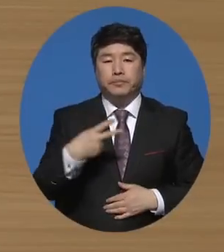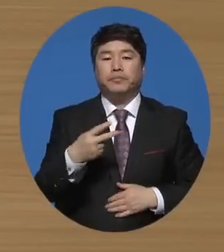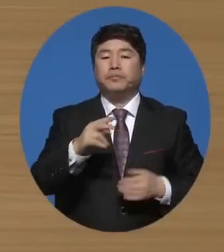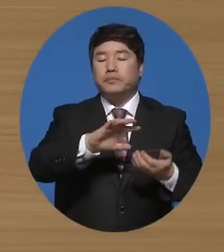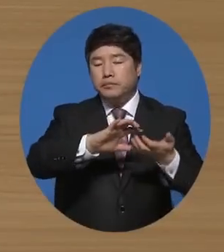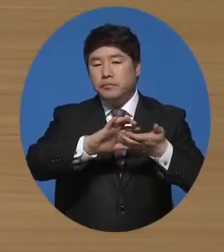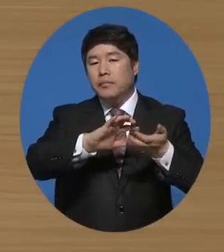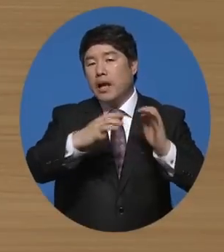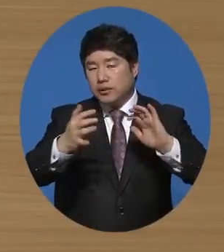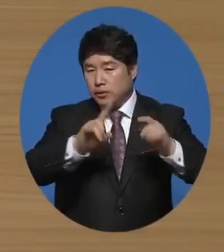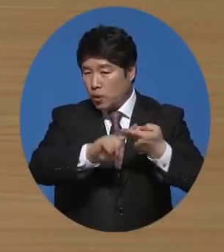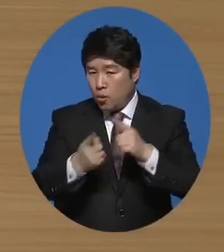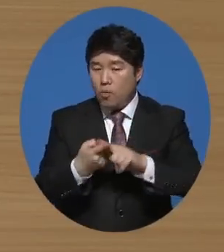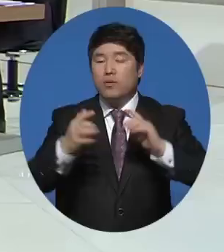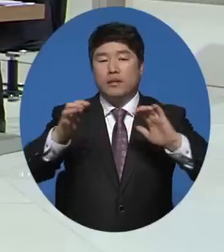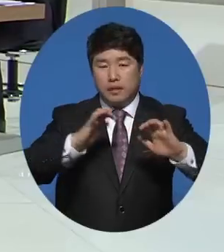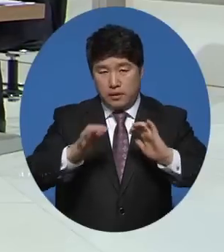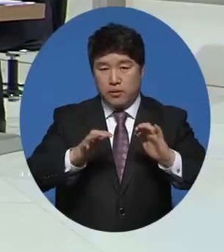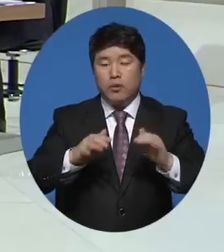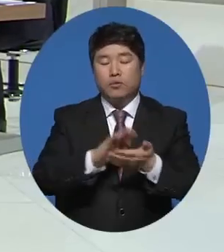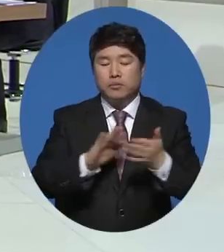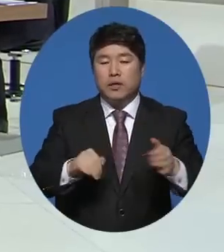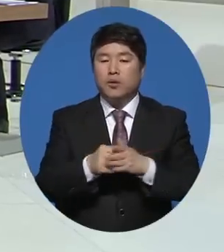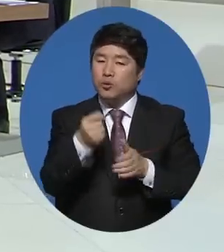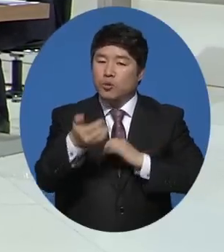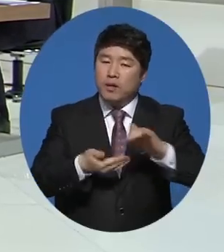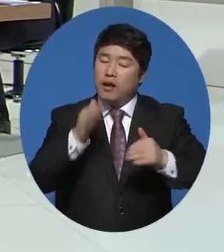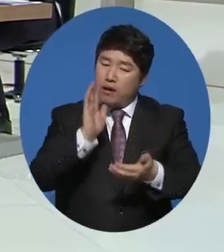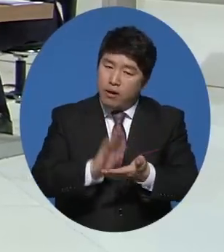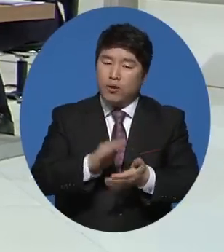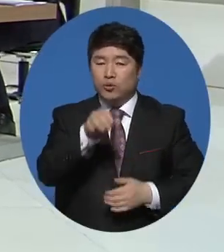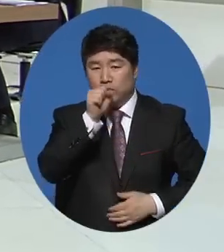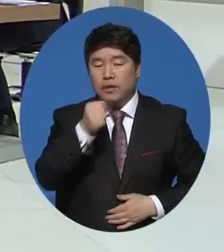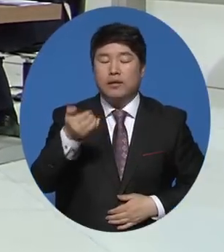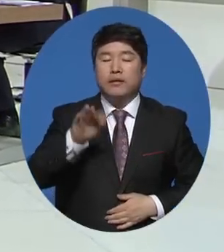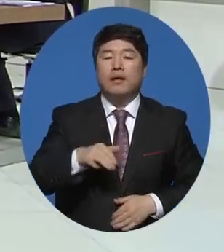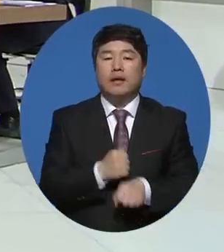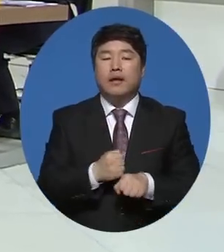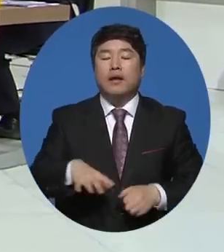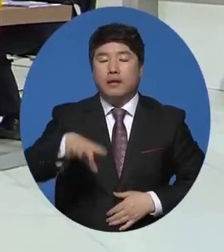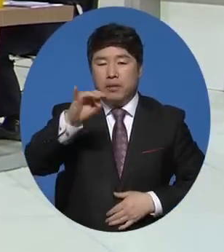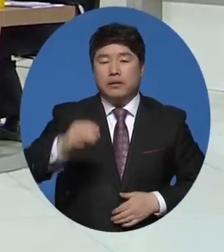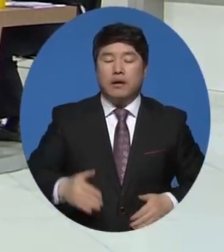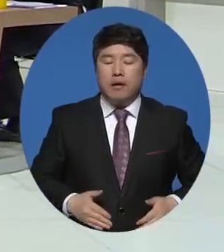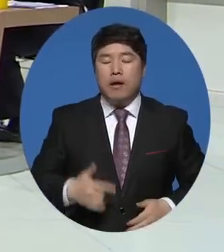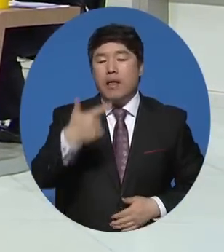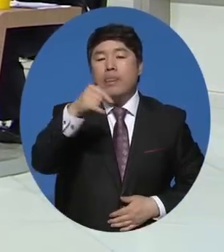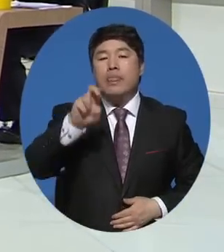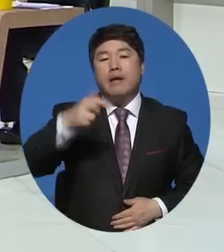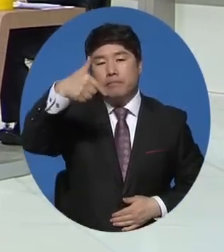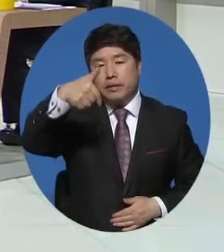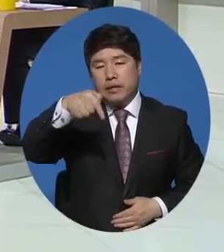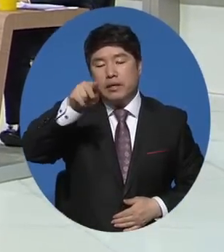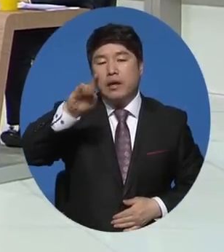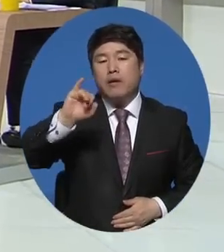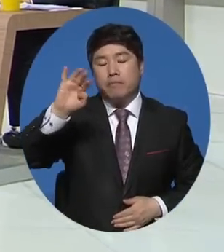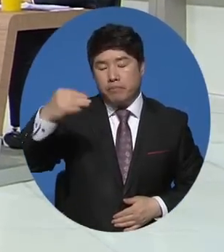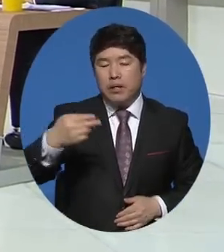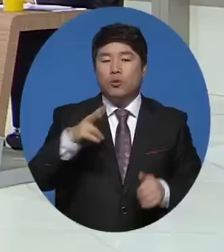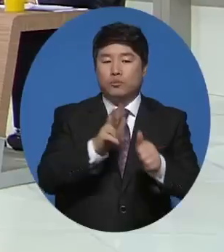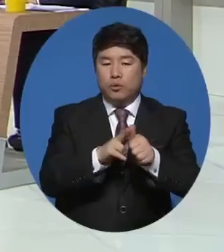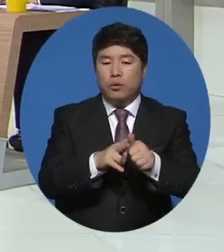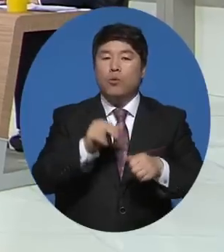상호간의 상호토론 순서입니다 좀 전에 다 아주 후군 달아 올랐는데요 먼저 남경필 후보에게 5분 동안의 주도권을